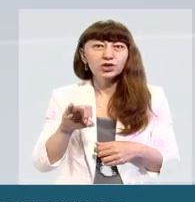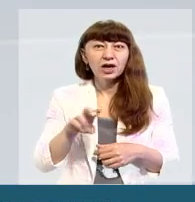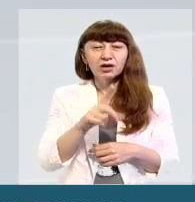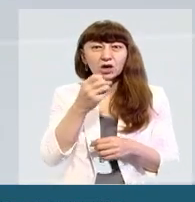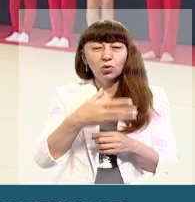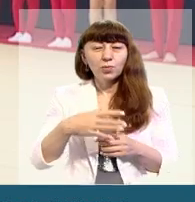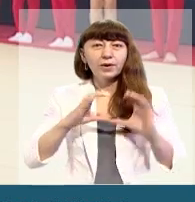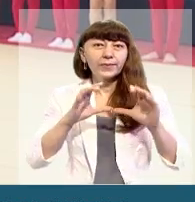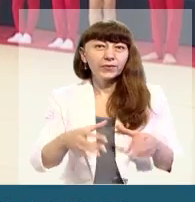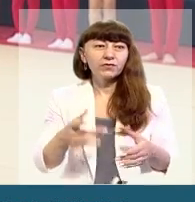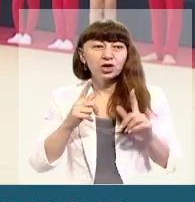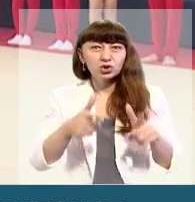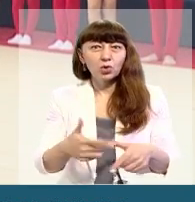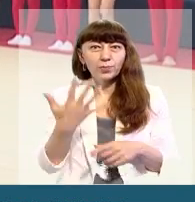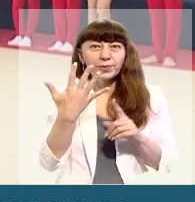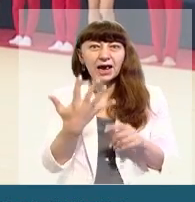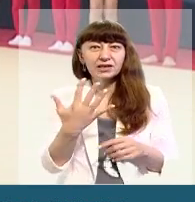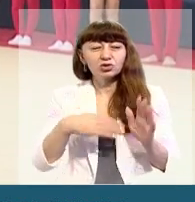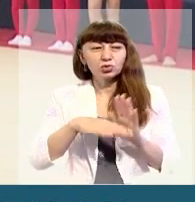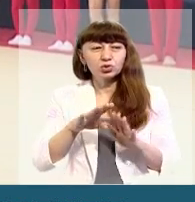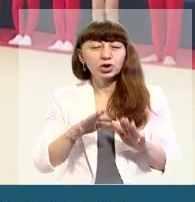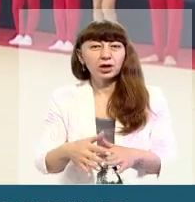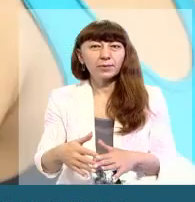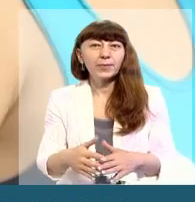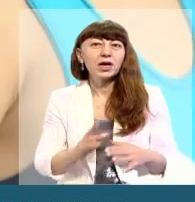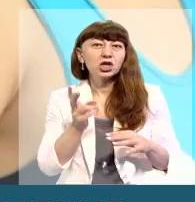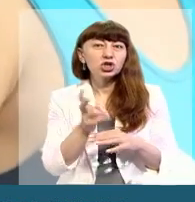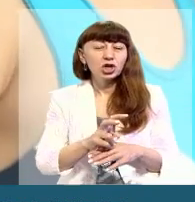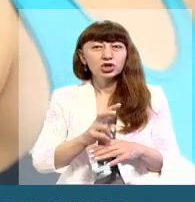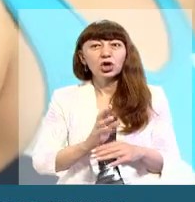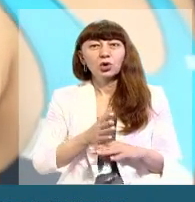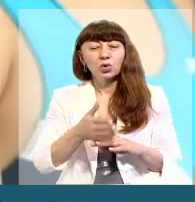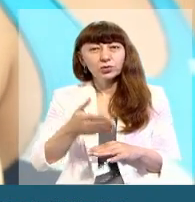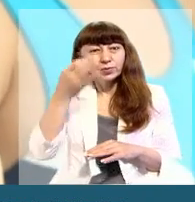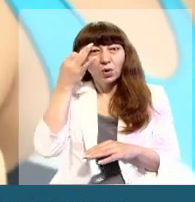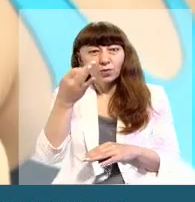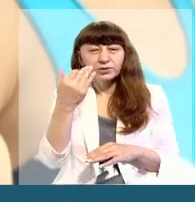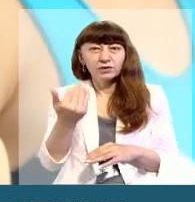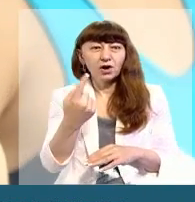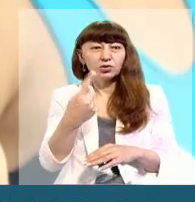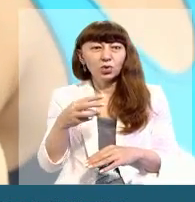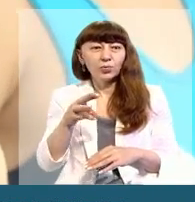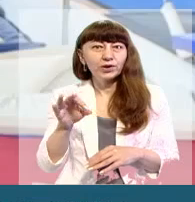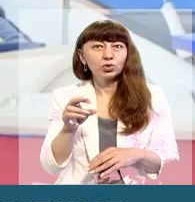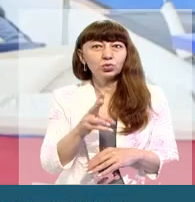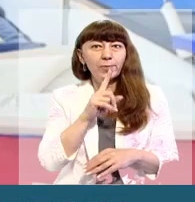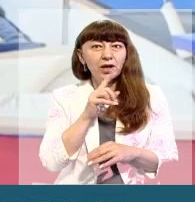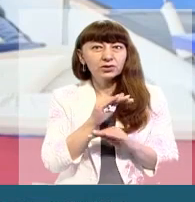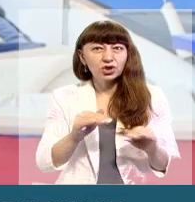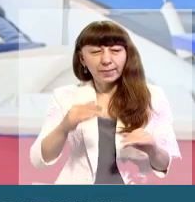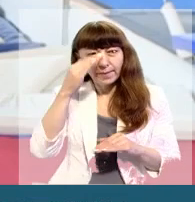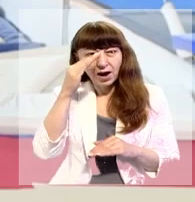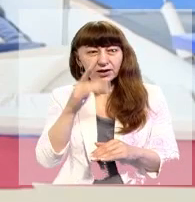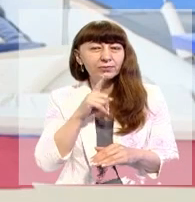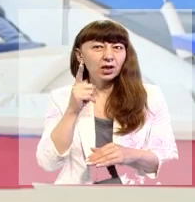мира по спортивной гимнастике вошел в пятерку лучших. Пришедшие гости почтили память великого спортсмена минутой молчания. Этот парень